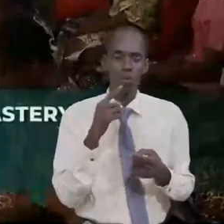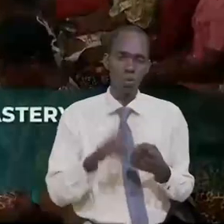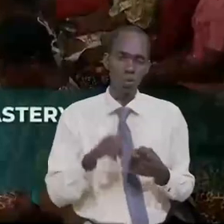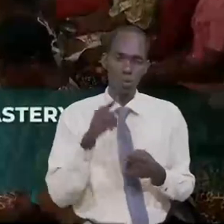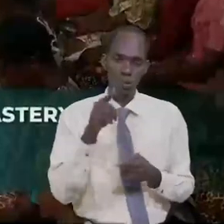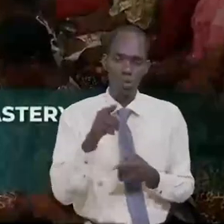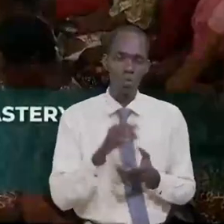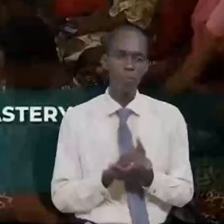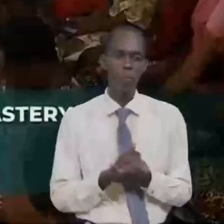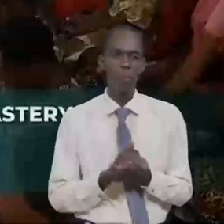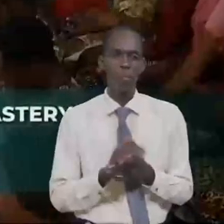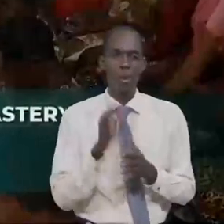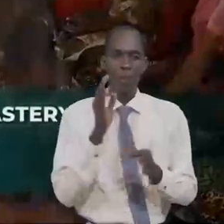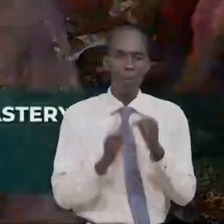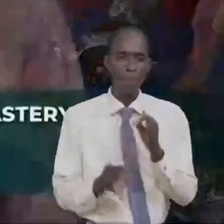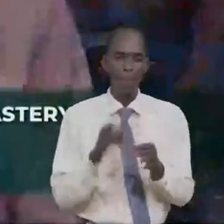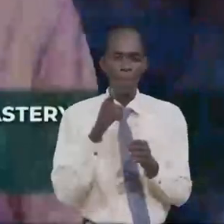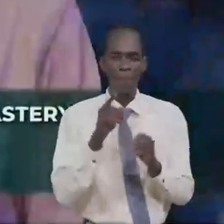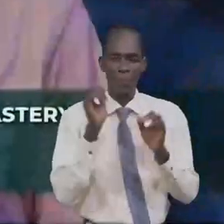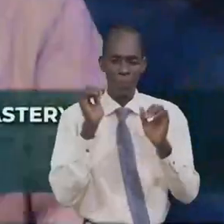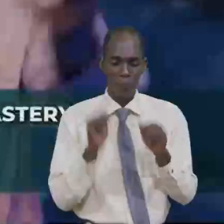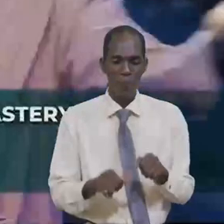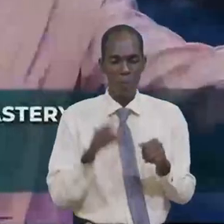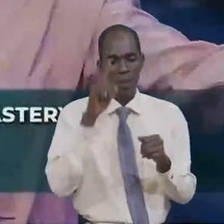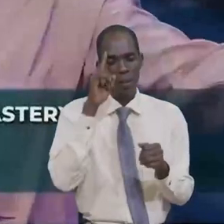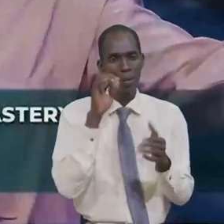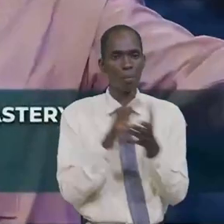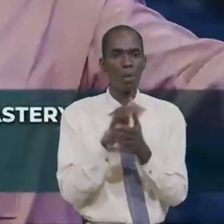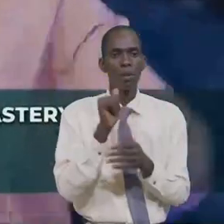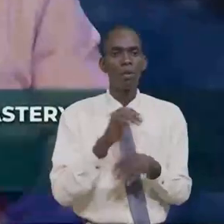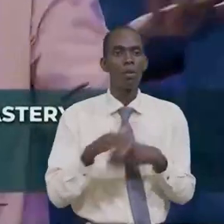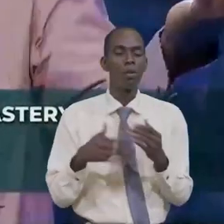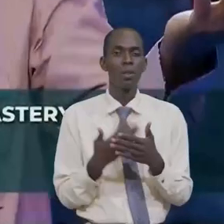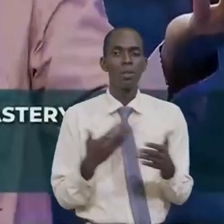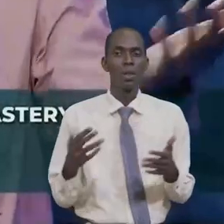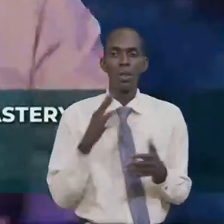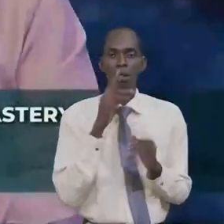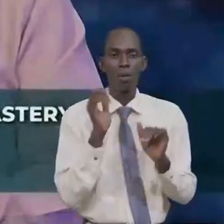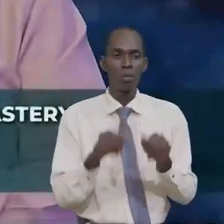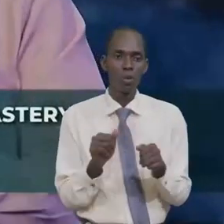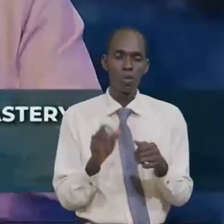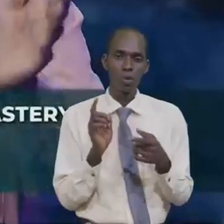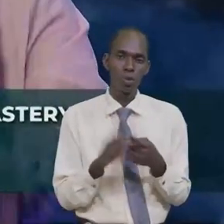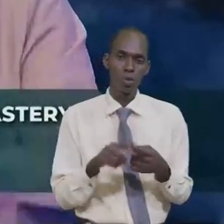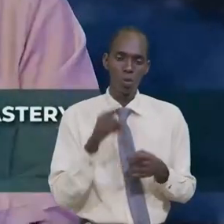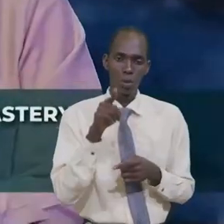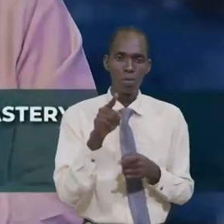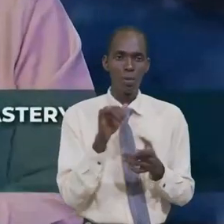si tu peux croire tout est possible à celui qui croit